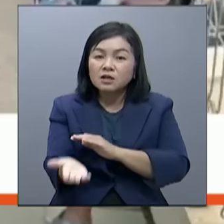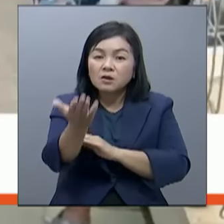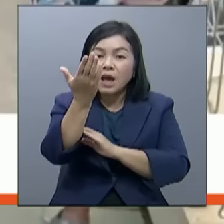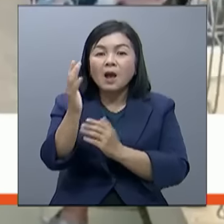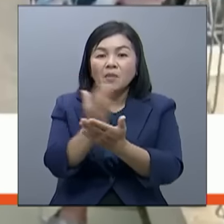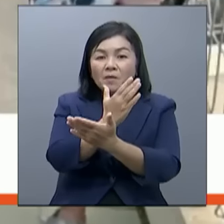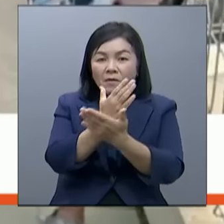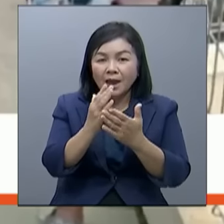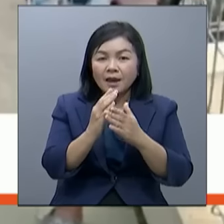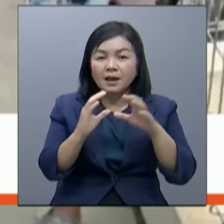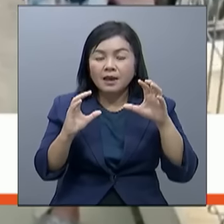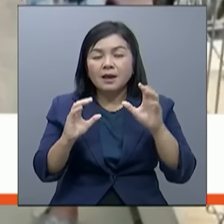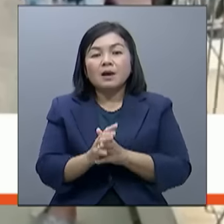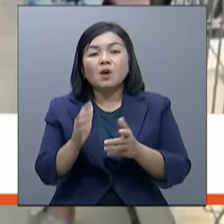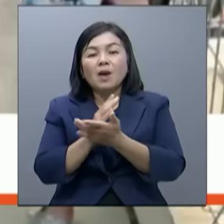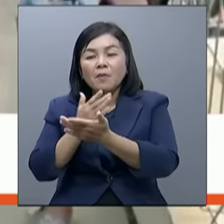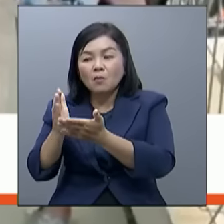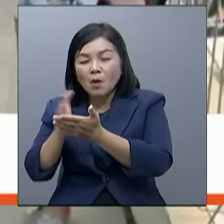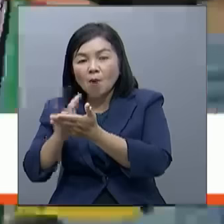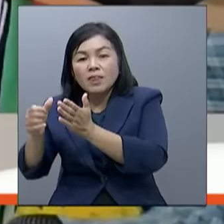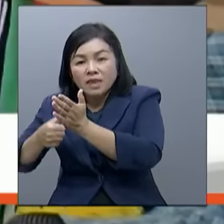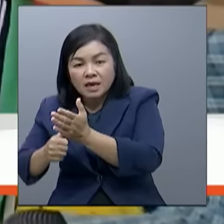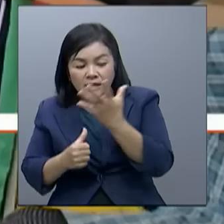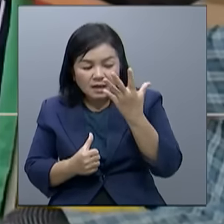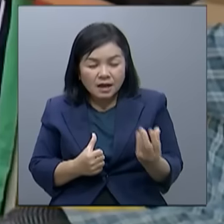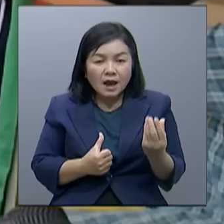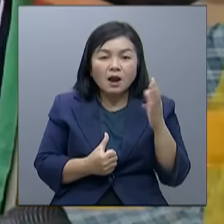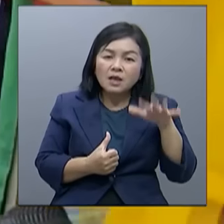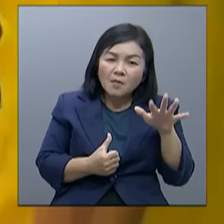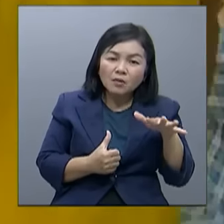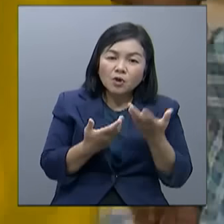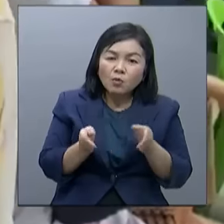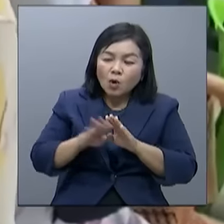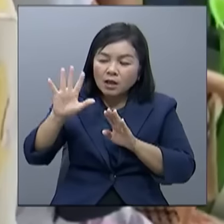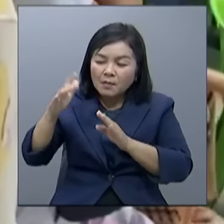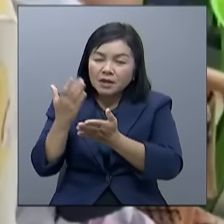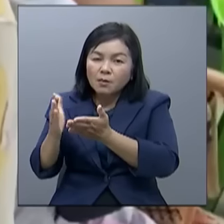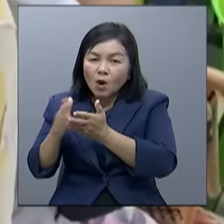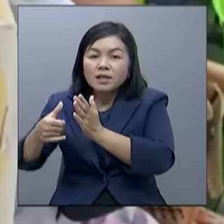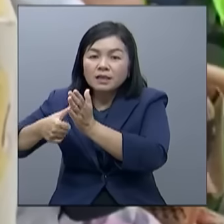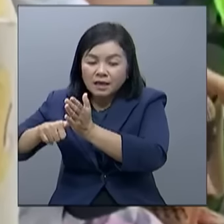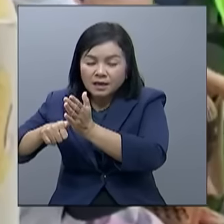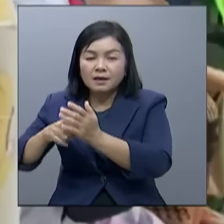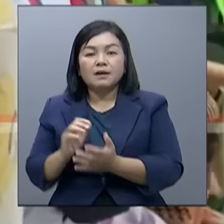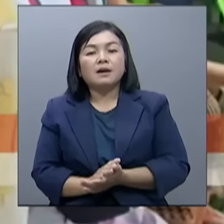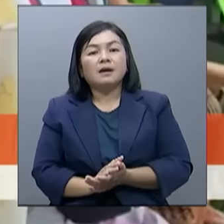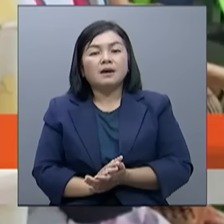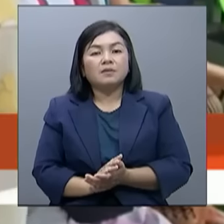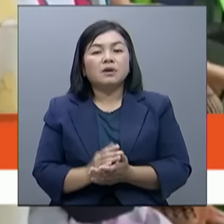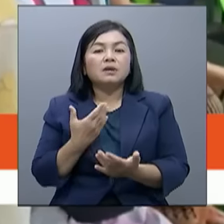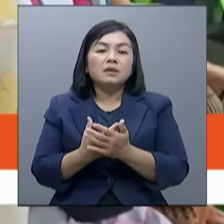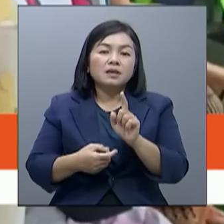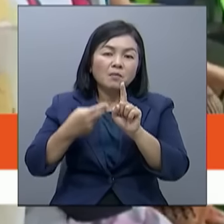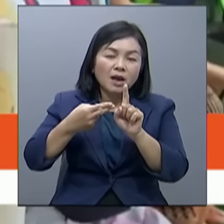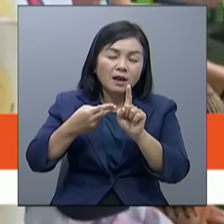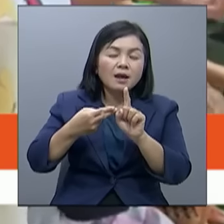งเงินครึ่งนึงไปชำระหนี้ที่เหลือเอาไว้ใช้จ่ายในครอบครัวค่ะ ได้เงินหมื่นบาทจะถอนสัก